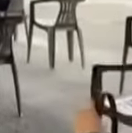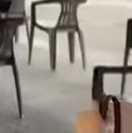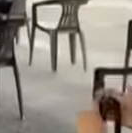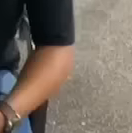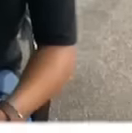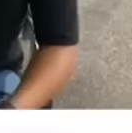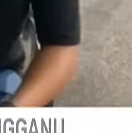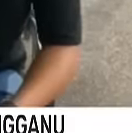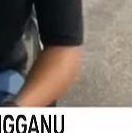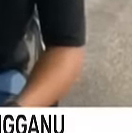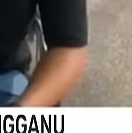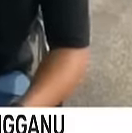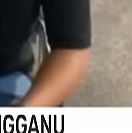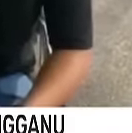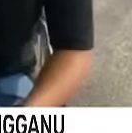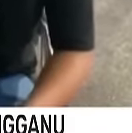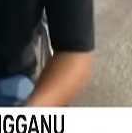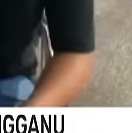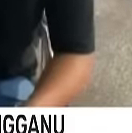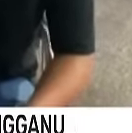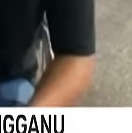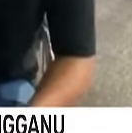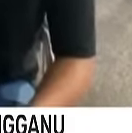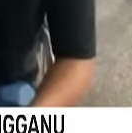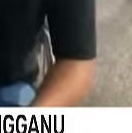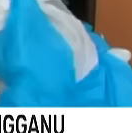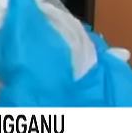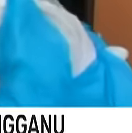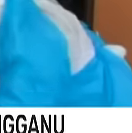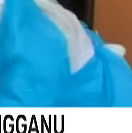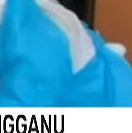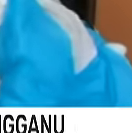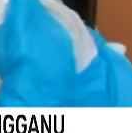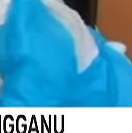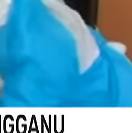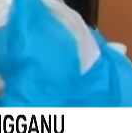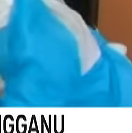Aktiviti rentas negeri cetus 5 kluster besar dalam komuniti di Terengganu.